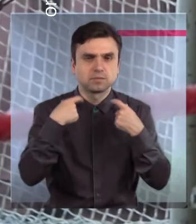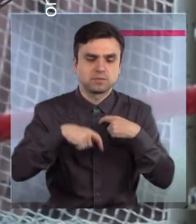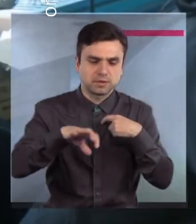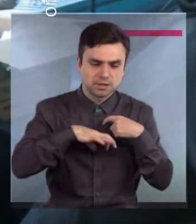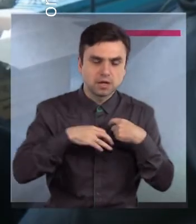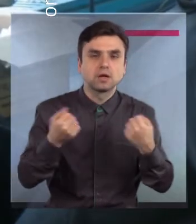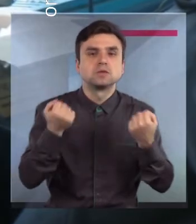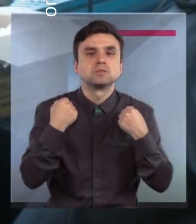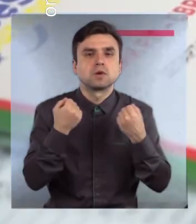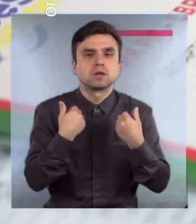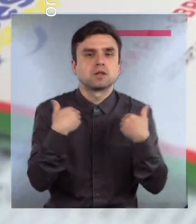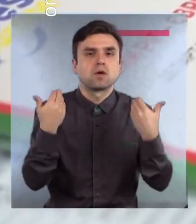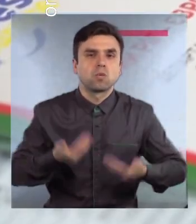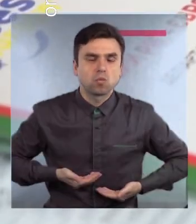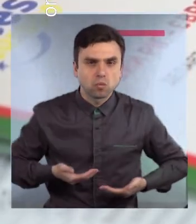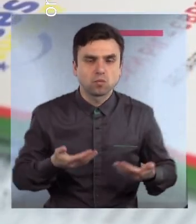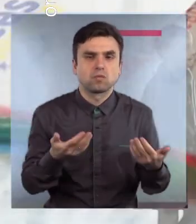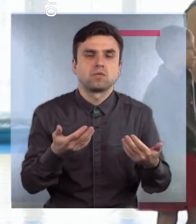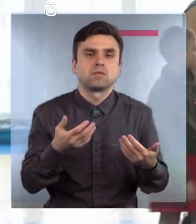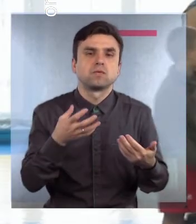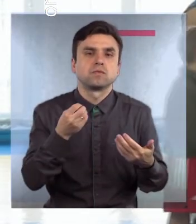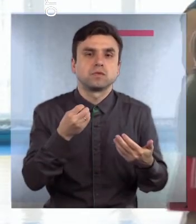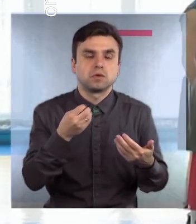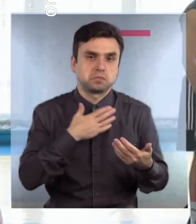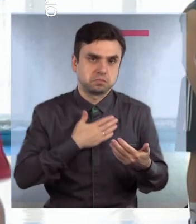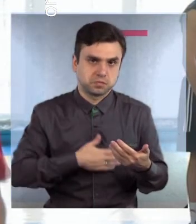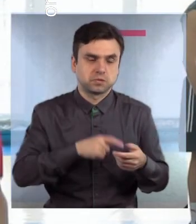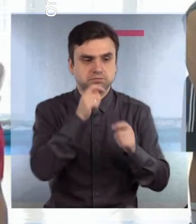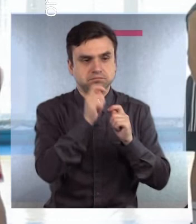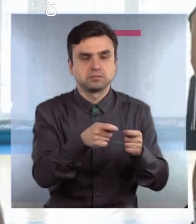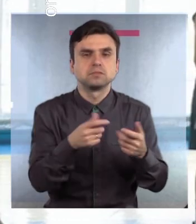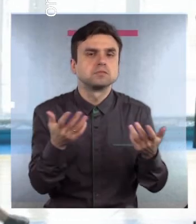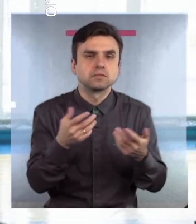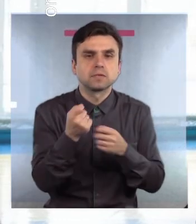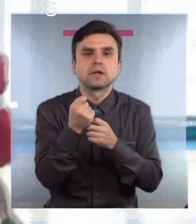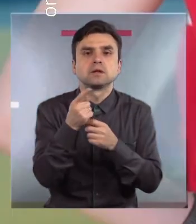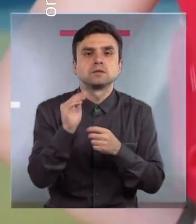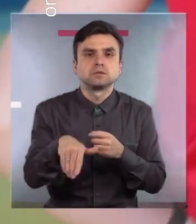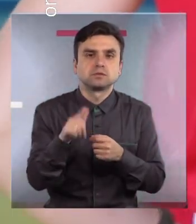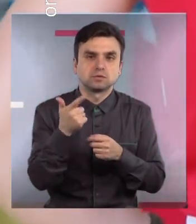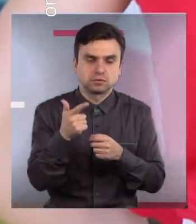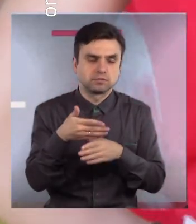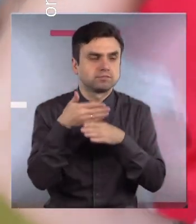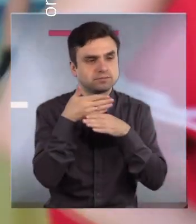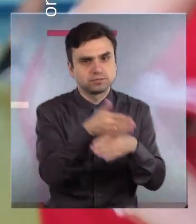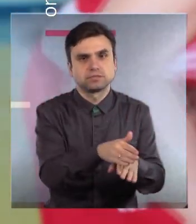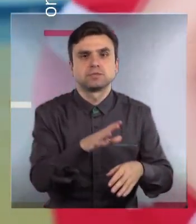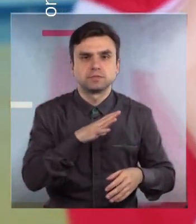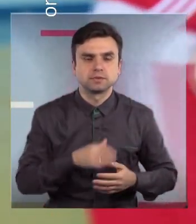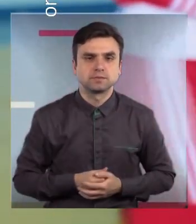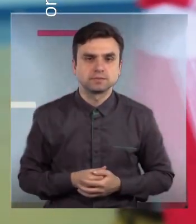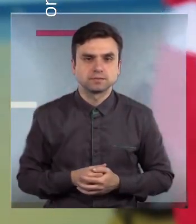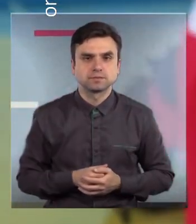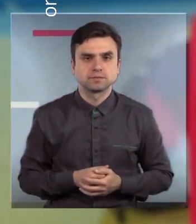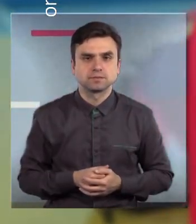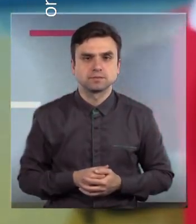приємний додаток – призовий фонд в 11 тисяч гривень, який розподілили між переможцями усіх категорій. Ніколь Біленко, Олег Нікітін, Перший